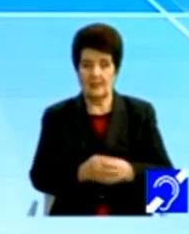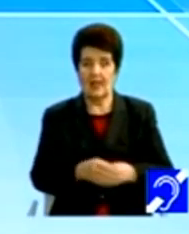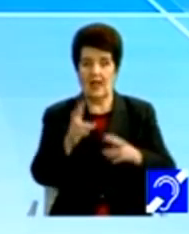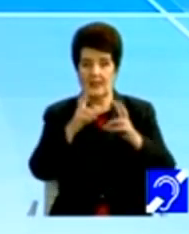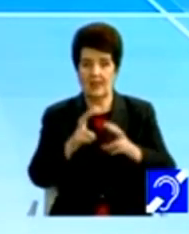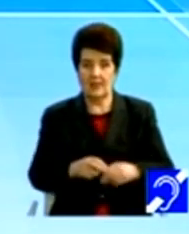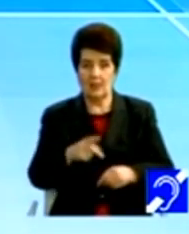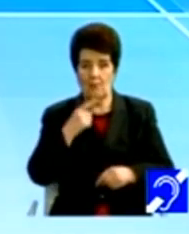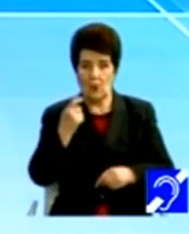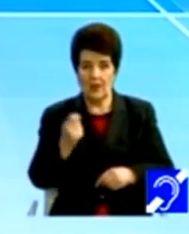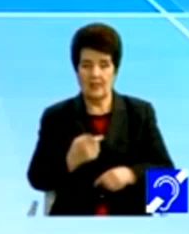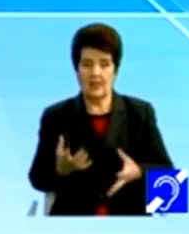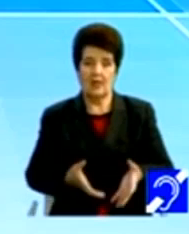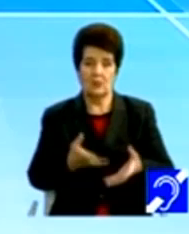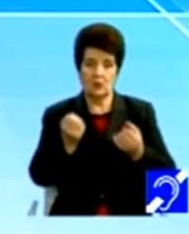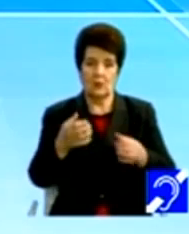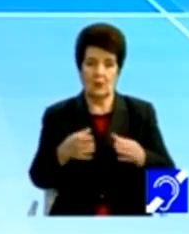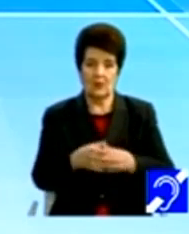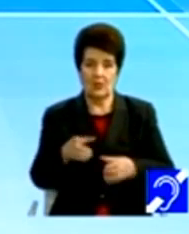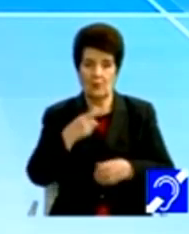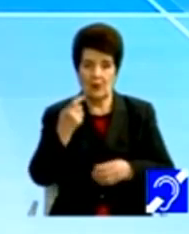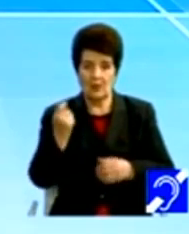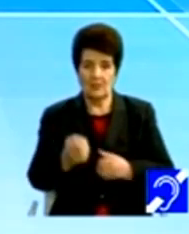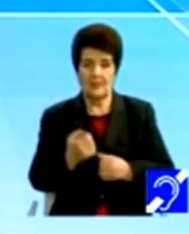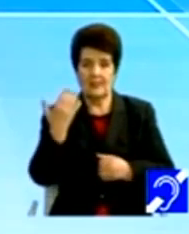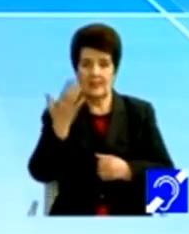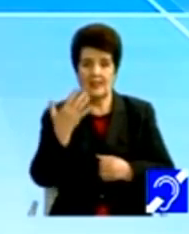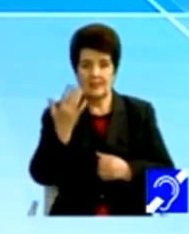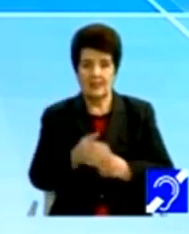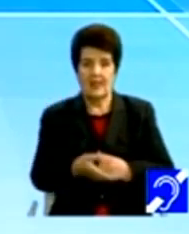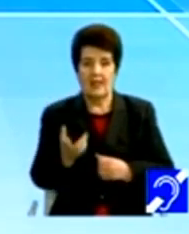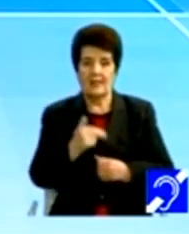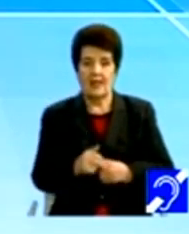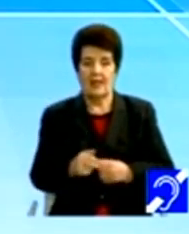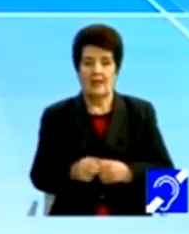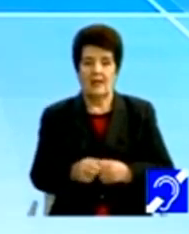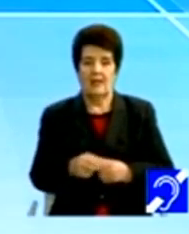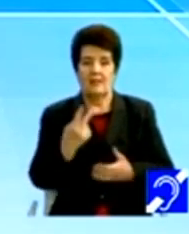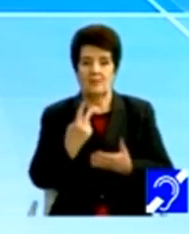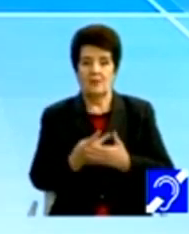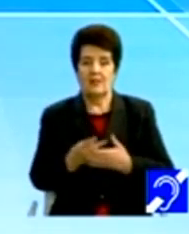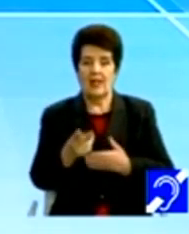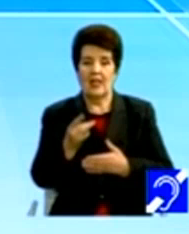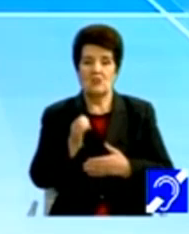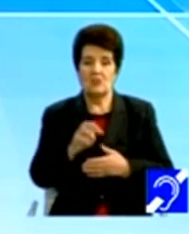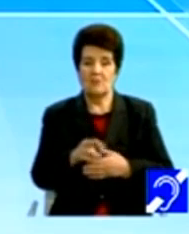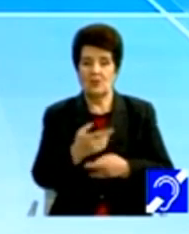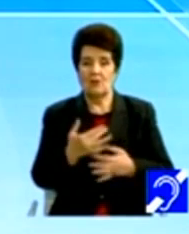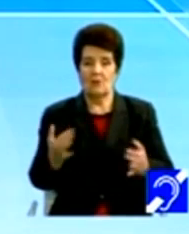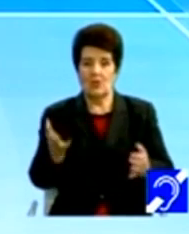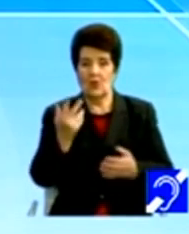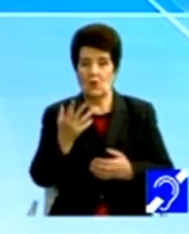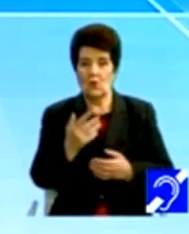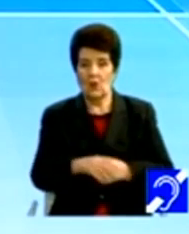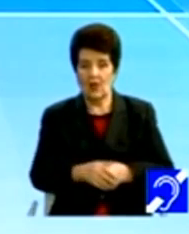analist politic. Am susținut partidele politice în inițiativele lor de a demonta regimuri de diferite culori care